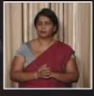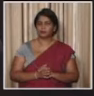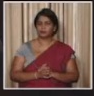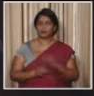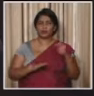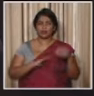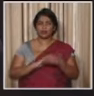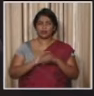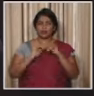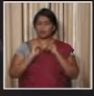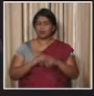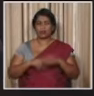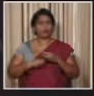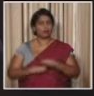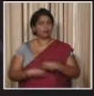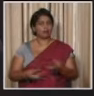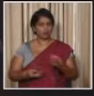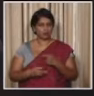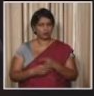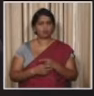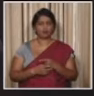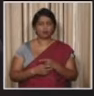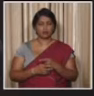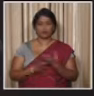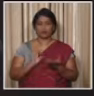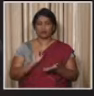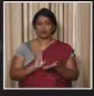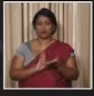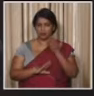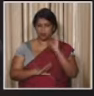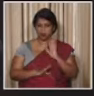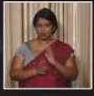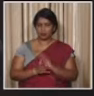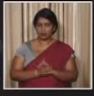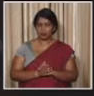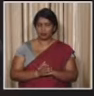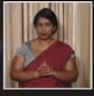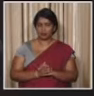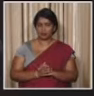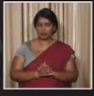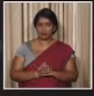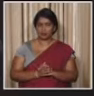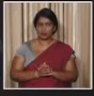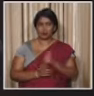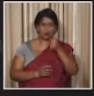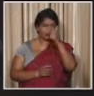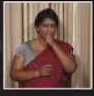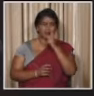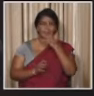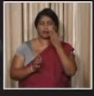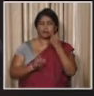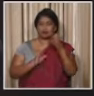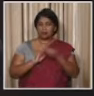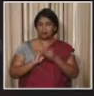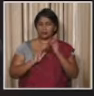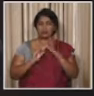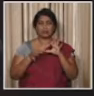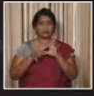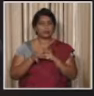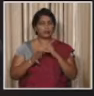අල්ලස දූෂණ හා නාස්තිය ඉහළහා ගොස් ඇති අතර දූෂණයට සම්බන්ධ දේශපාලන